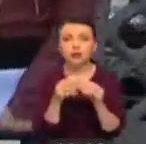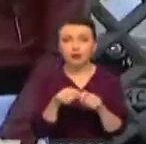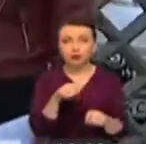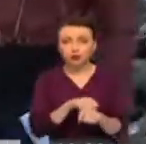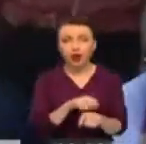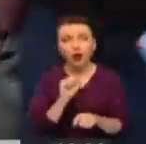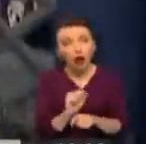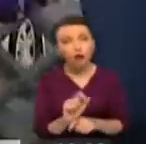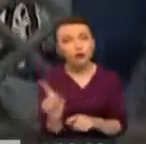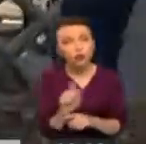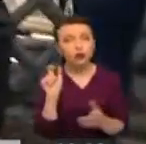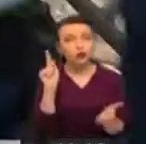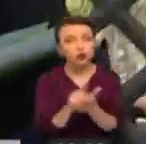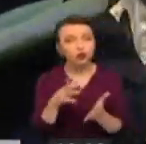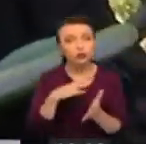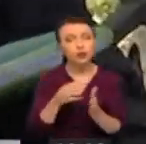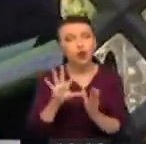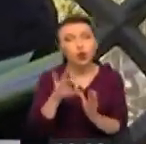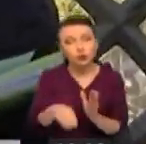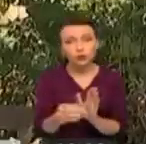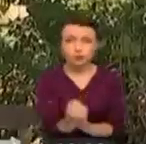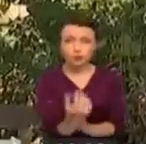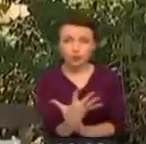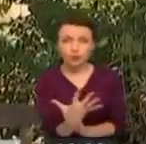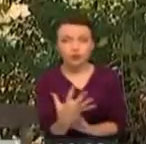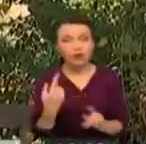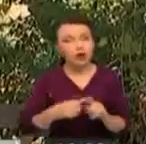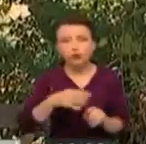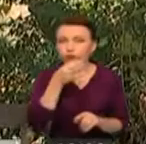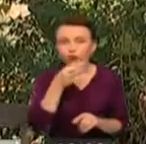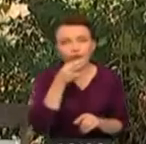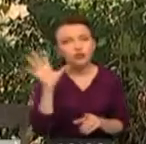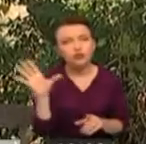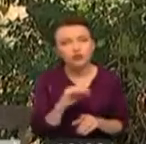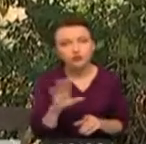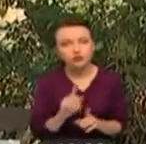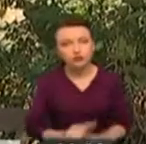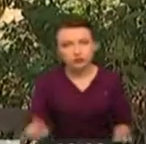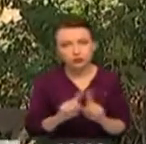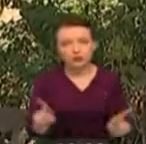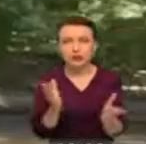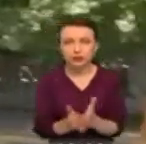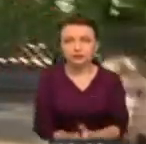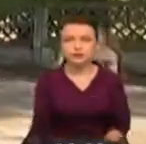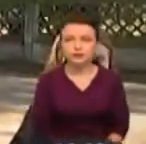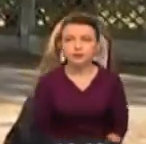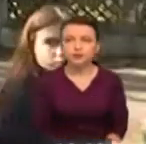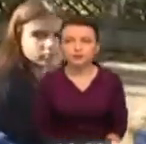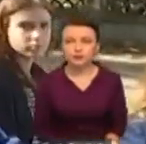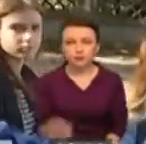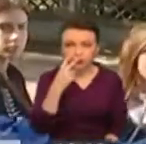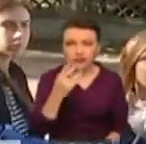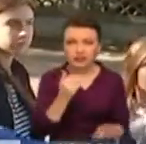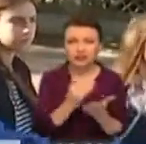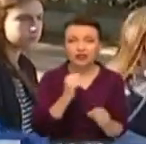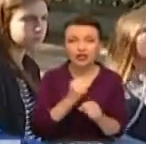метрів. А за нормами має бути щонайменше 15. Але це ще не всі принади новоствореної парковки. Ну, вони не зробили